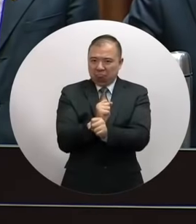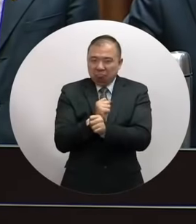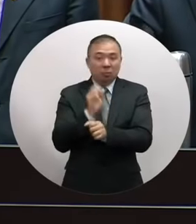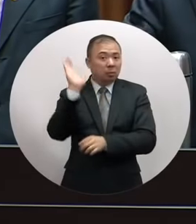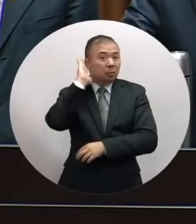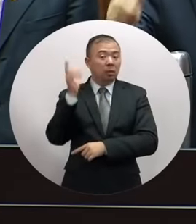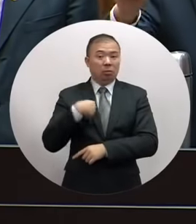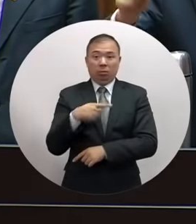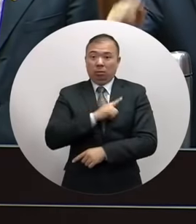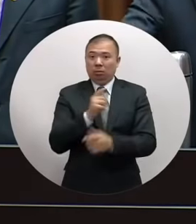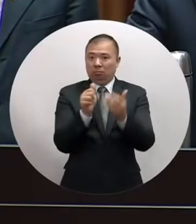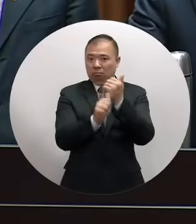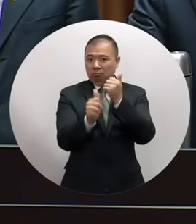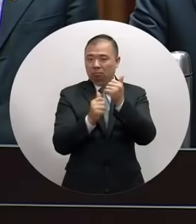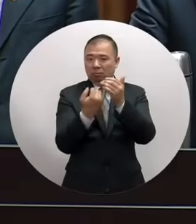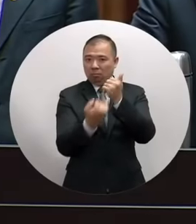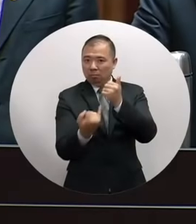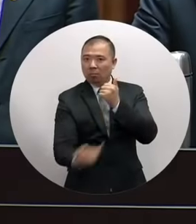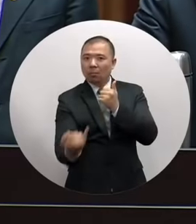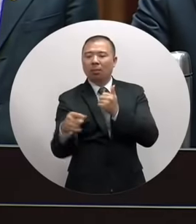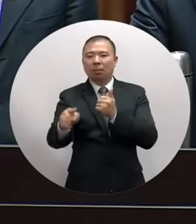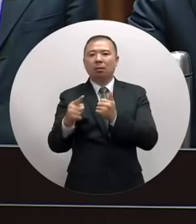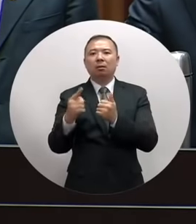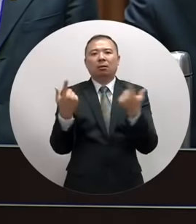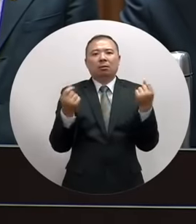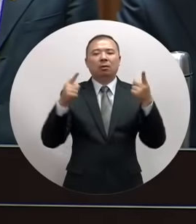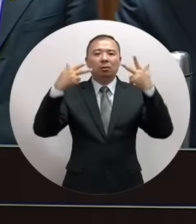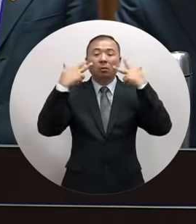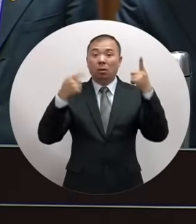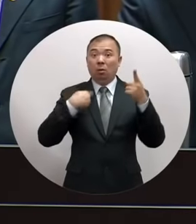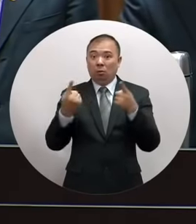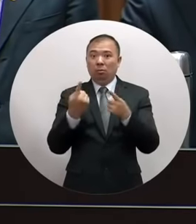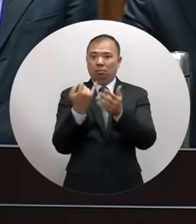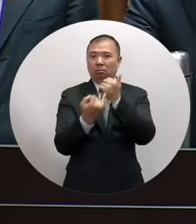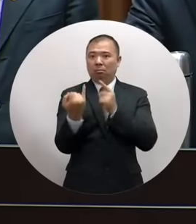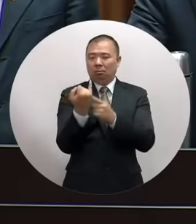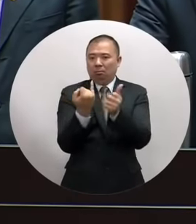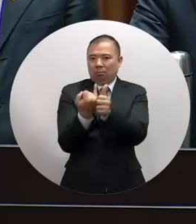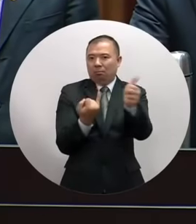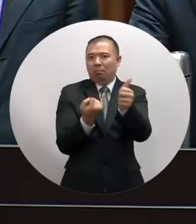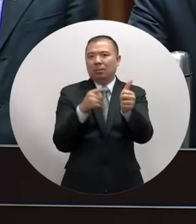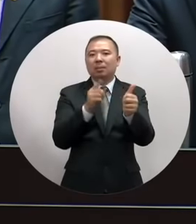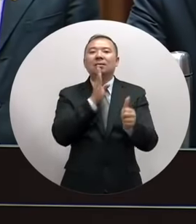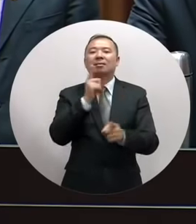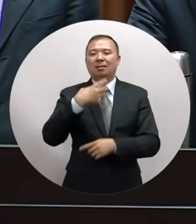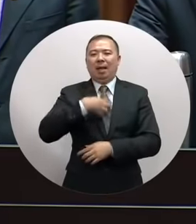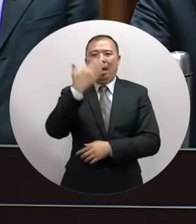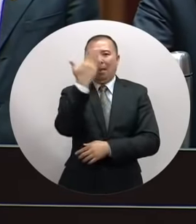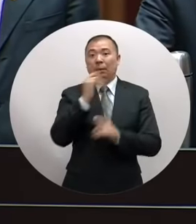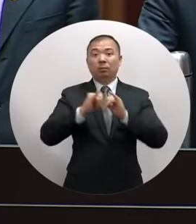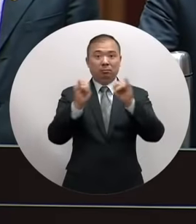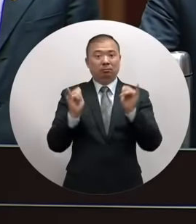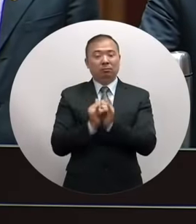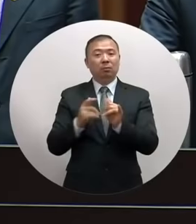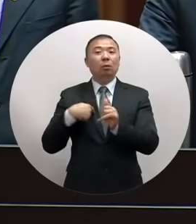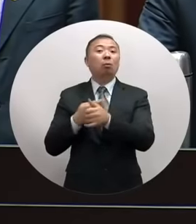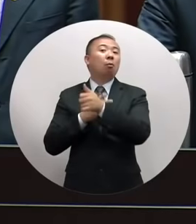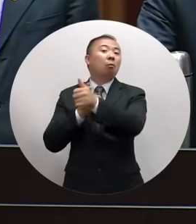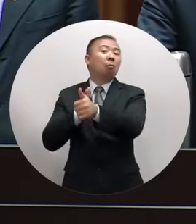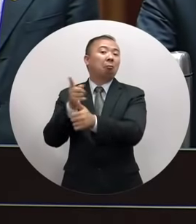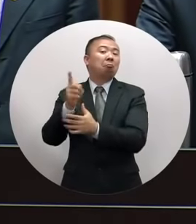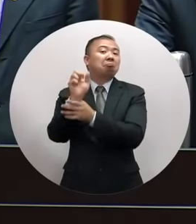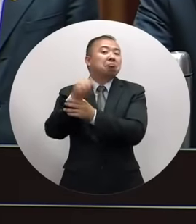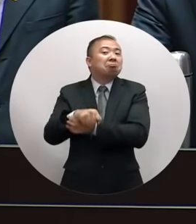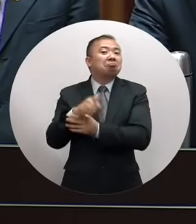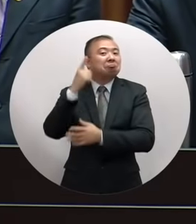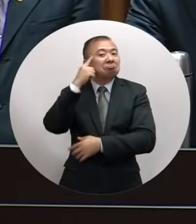住民， 是 我的女婿是阿美族， 是 我要来问问他们是不是很赞成这样，